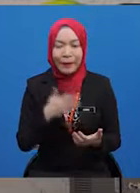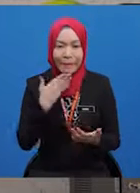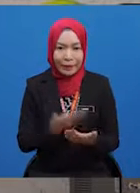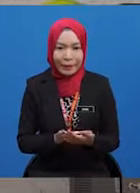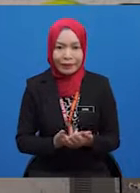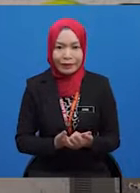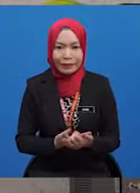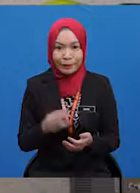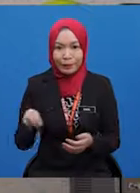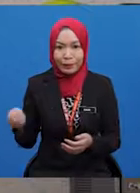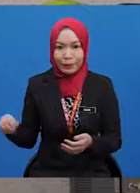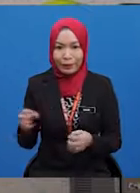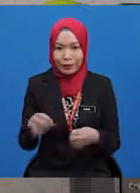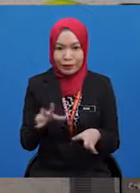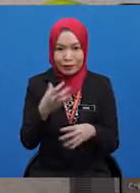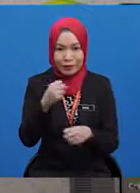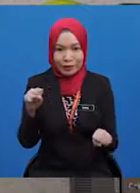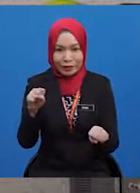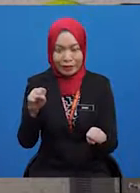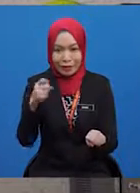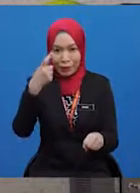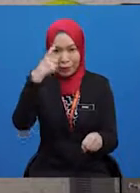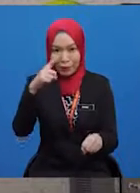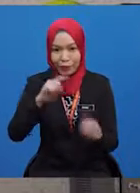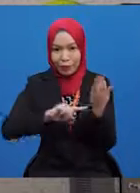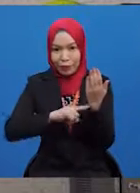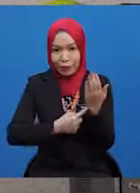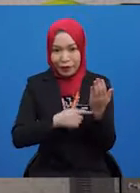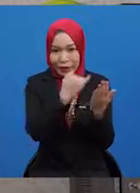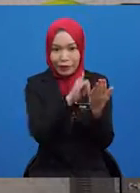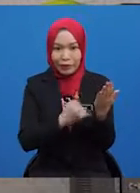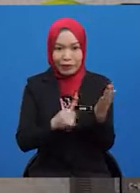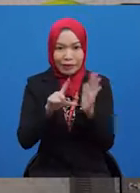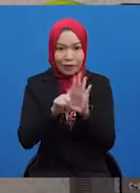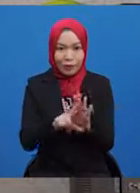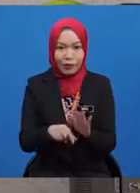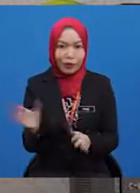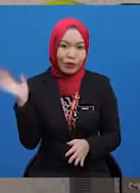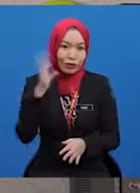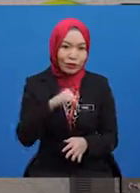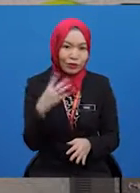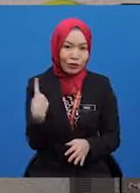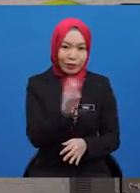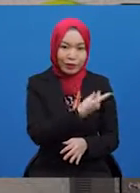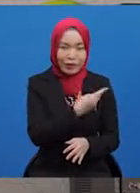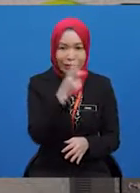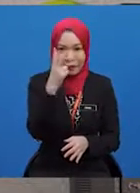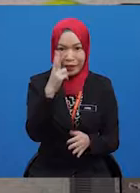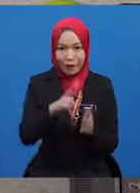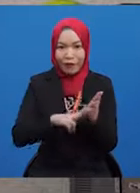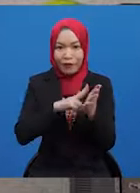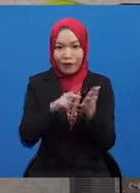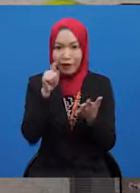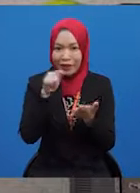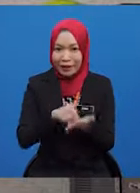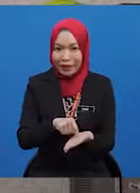Baiklah, murid-murid sudah sedia untuk memulakan lukisan logo? Jom kita saksikan video